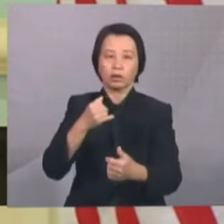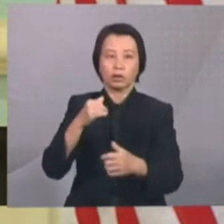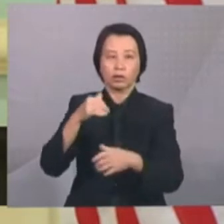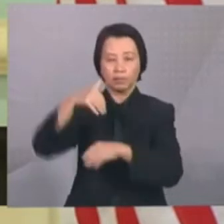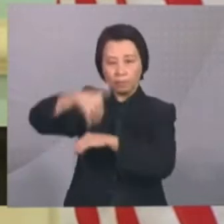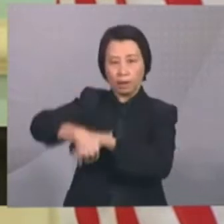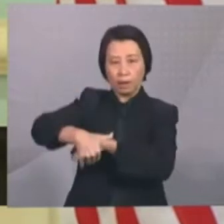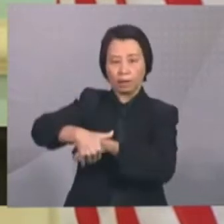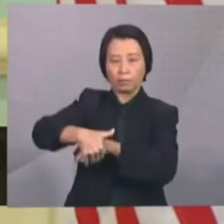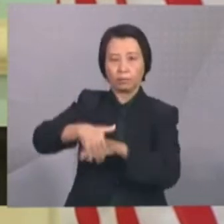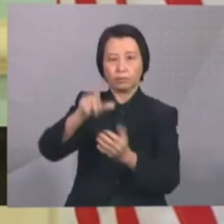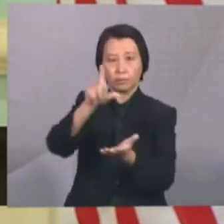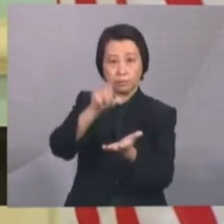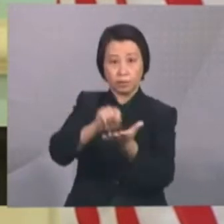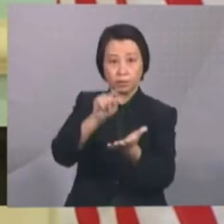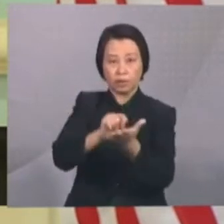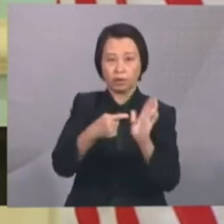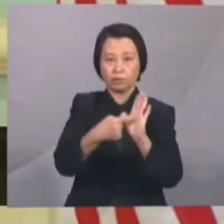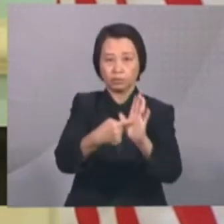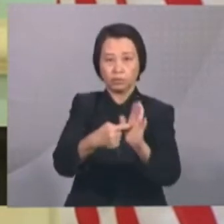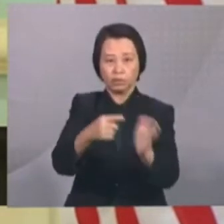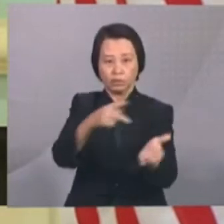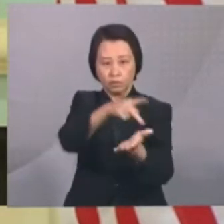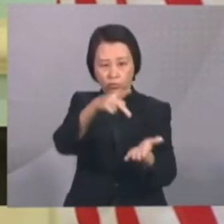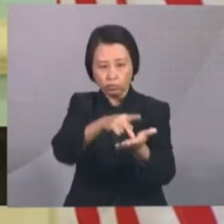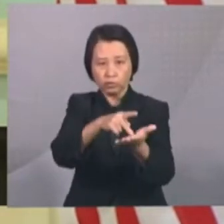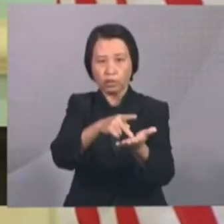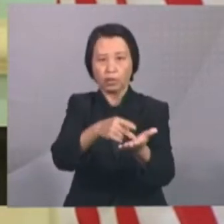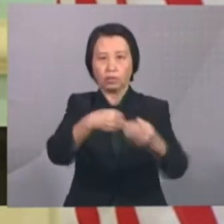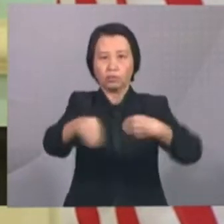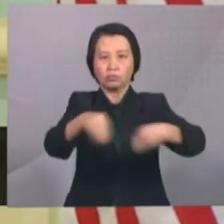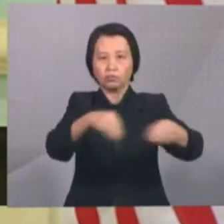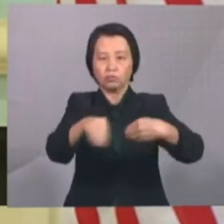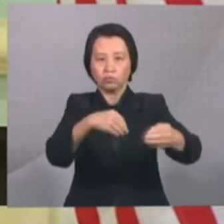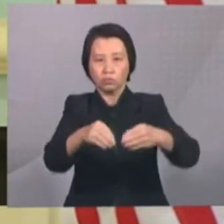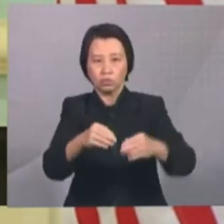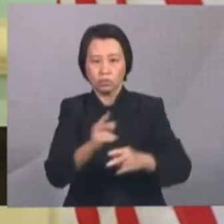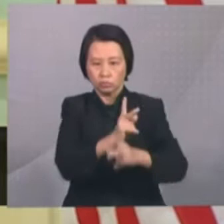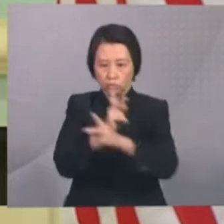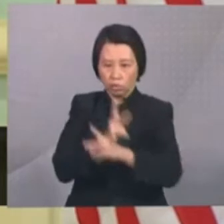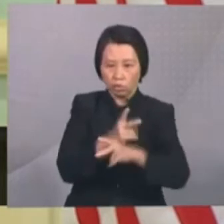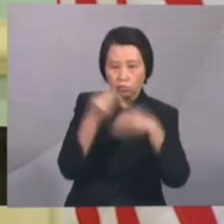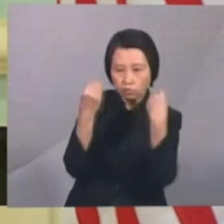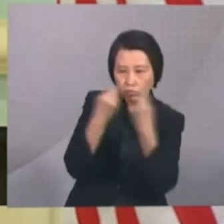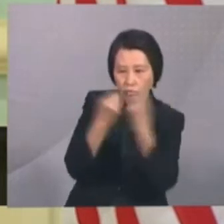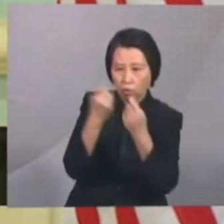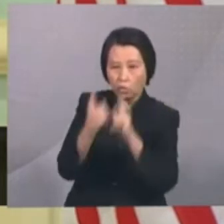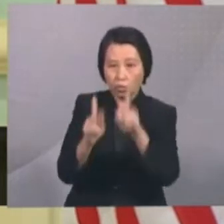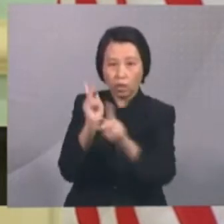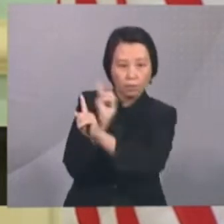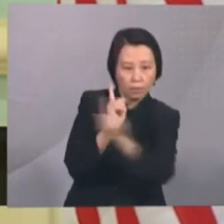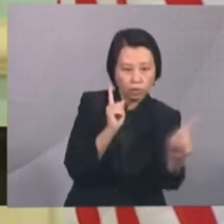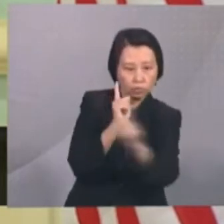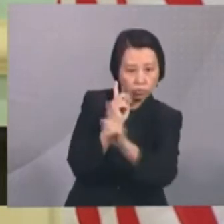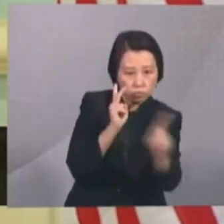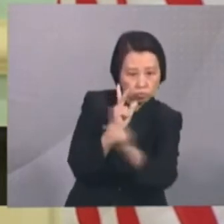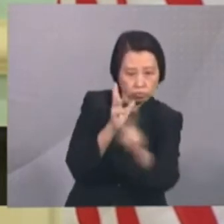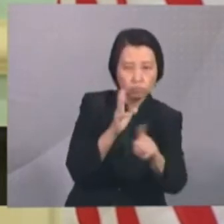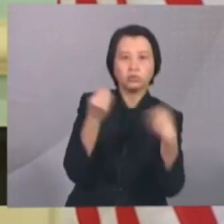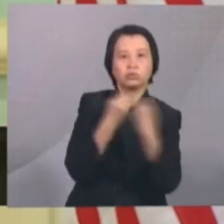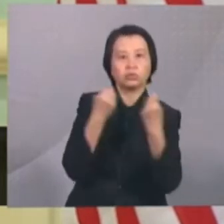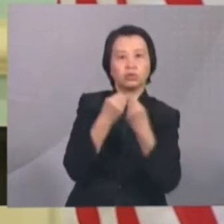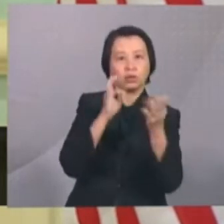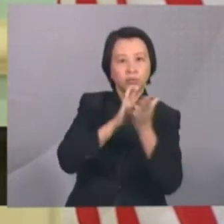dalam media ditunjukkan satu pusat membeli belah itu mengawal Rizky jumlah kemasukan ke dalam premis